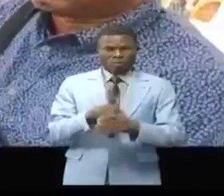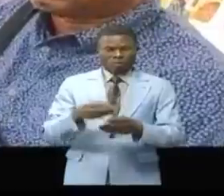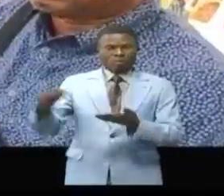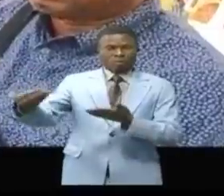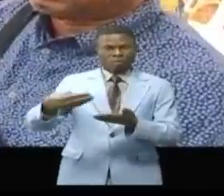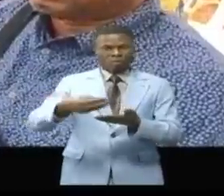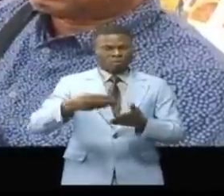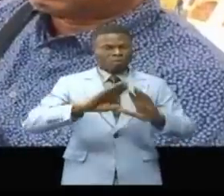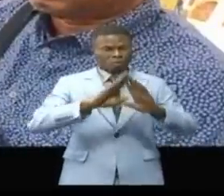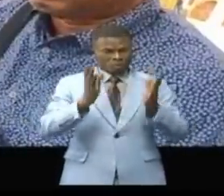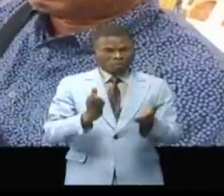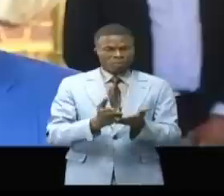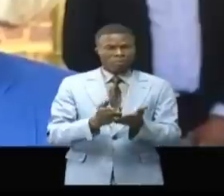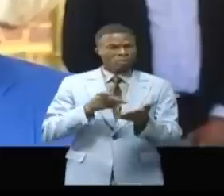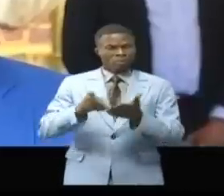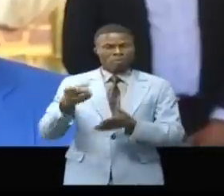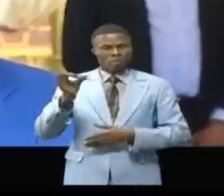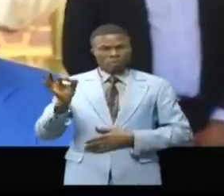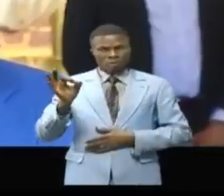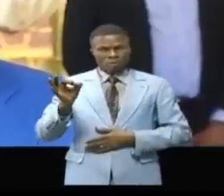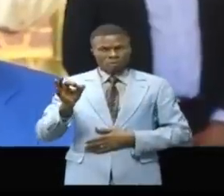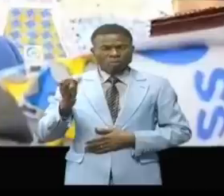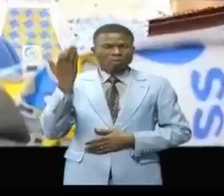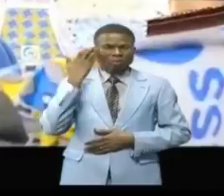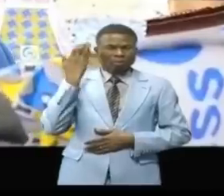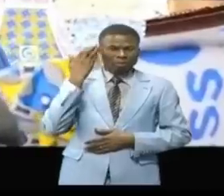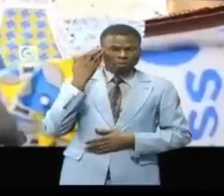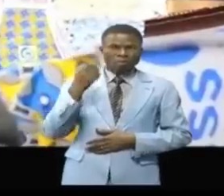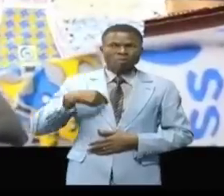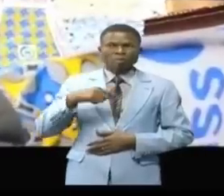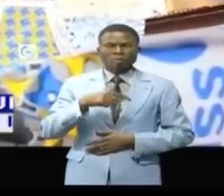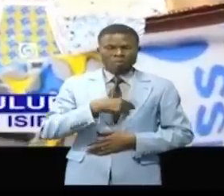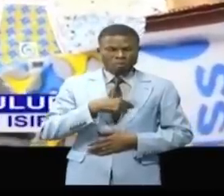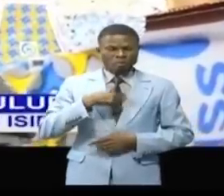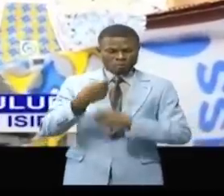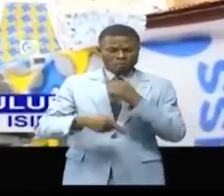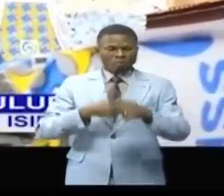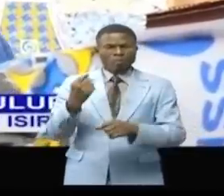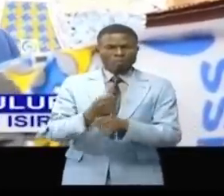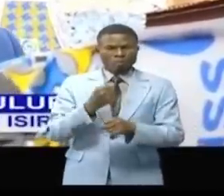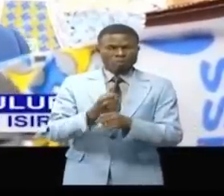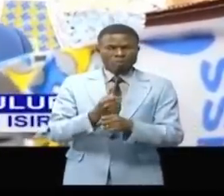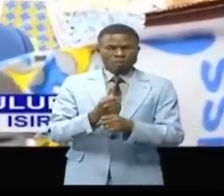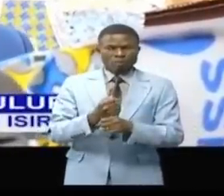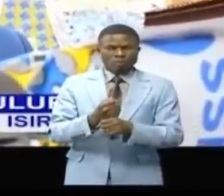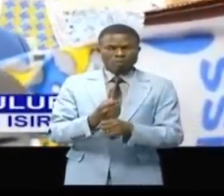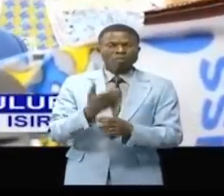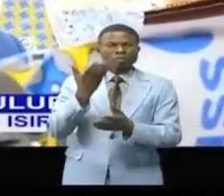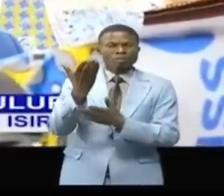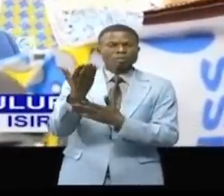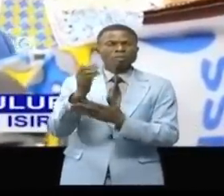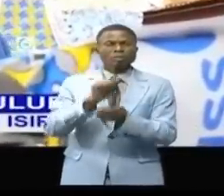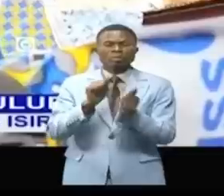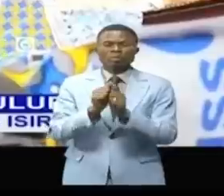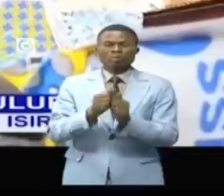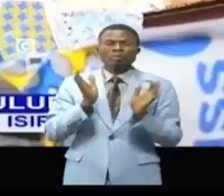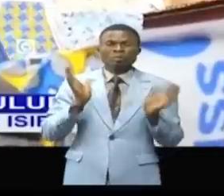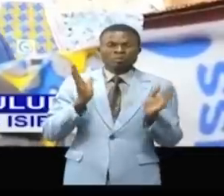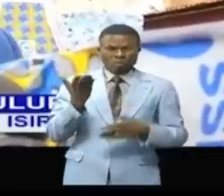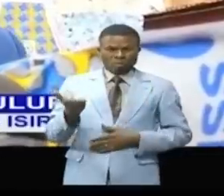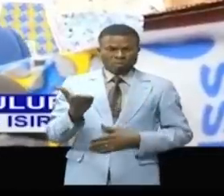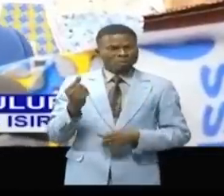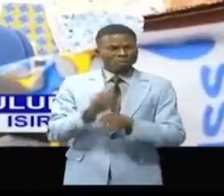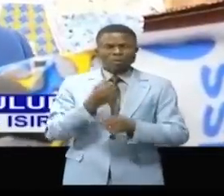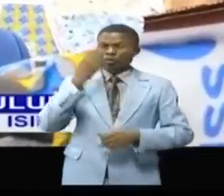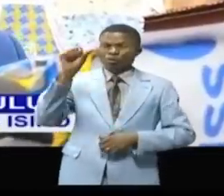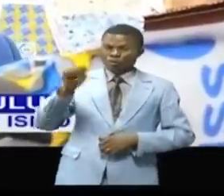auprès des insolvables, indique Joël Neyongo. Nous avons déclenché cette opération en lançant plusieurs relevés aux employeurs récalcitrants et leur